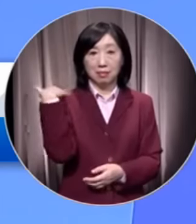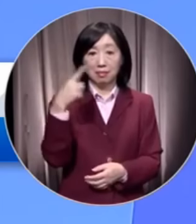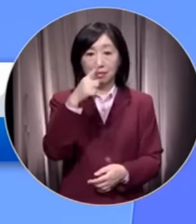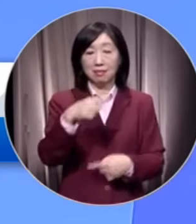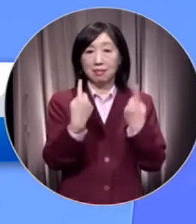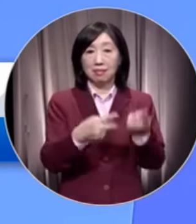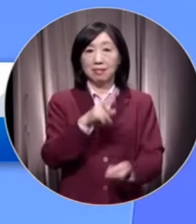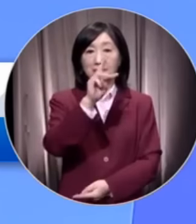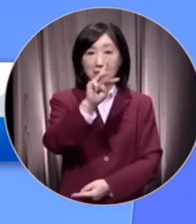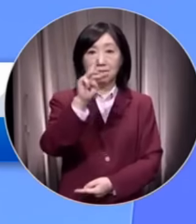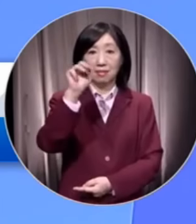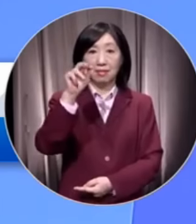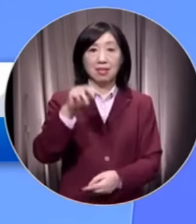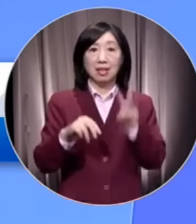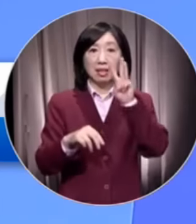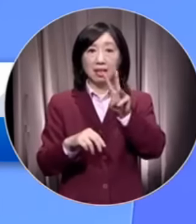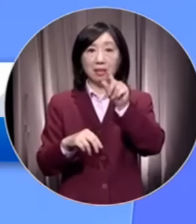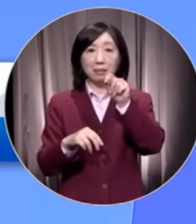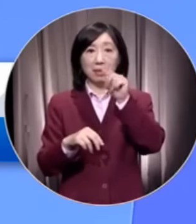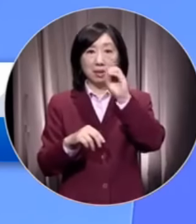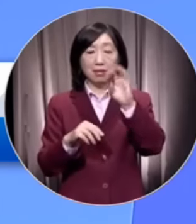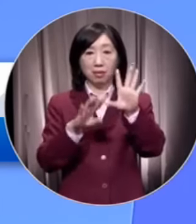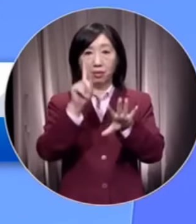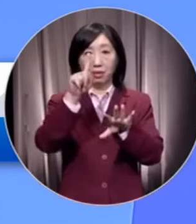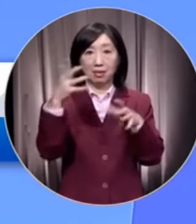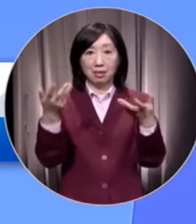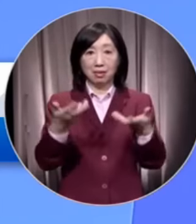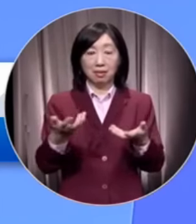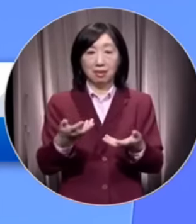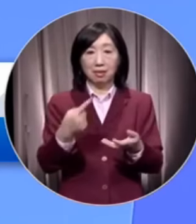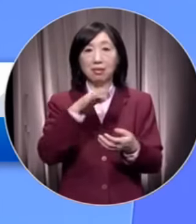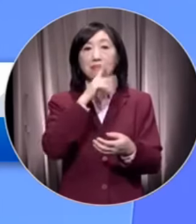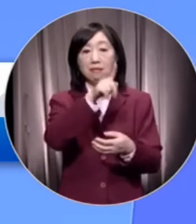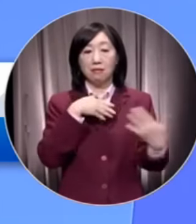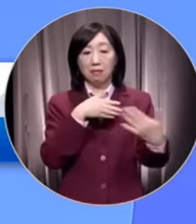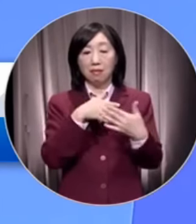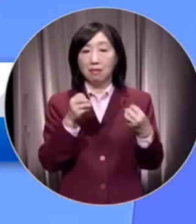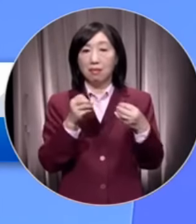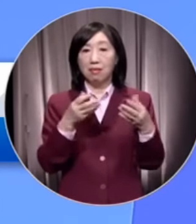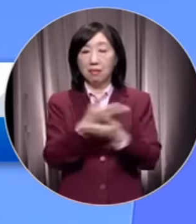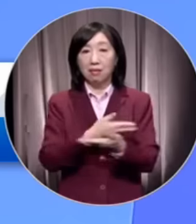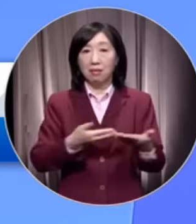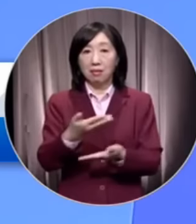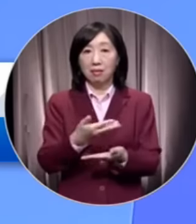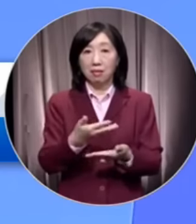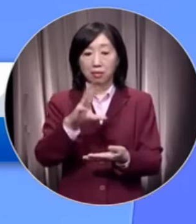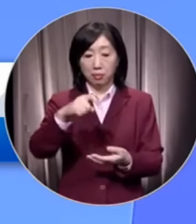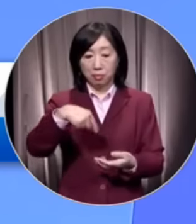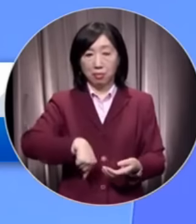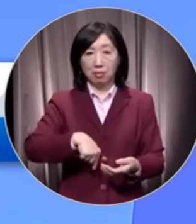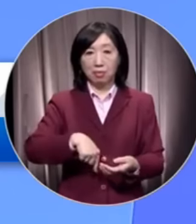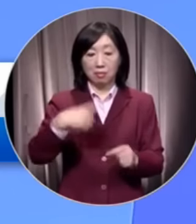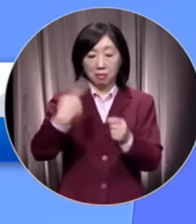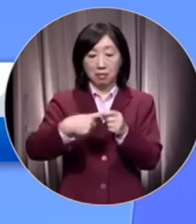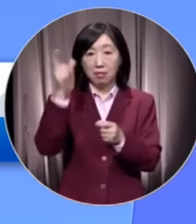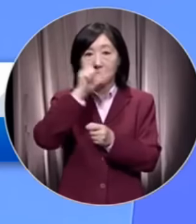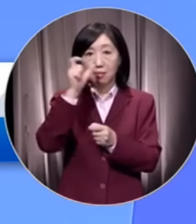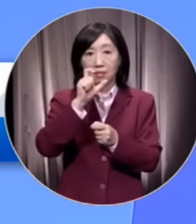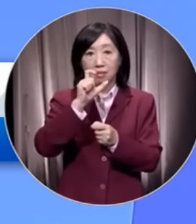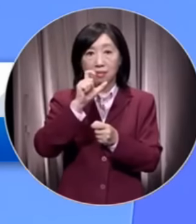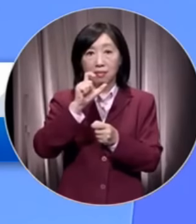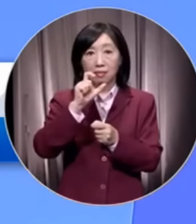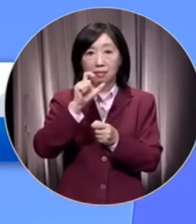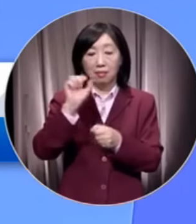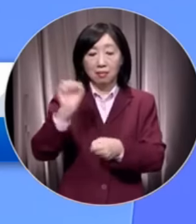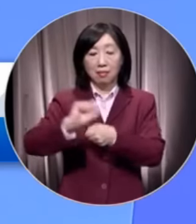的 WTO 谈判有一项很重要的成就，就是你沟通的结果，那时候把我们的米酒涨了六